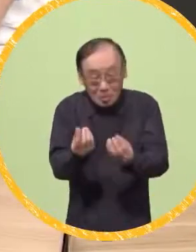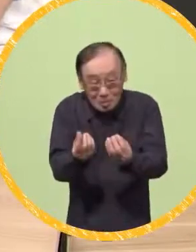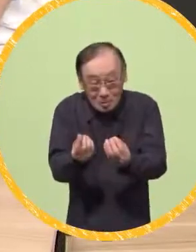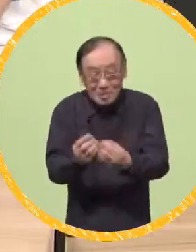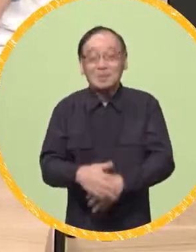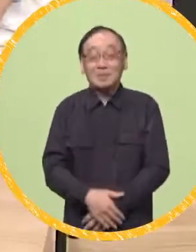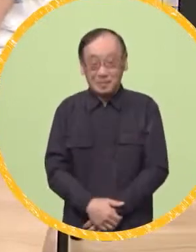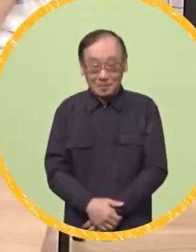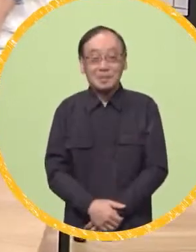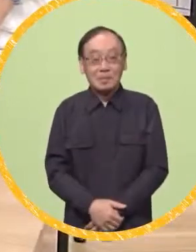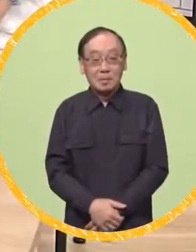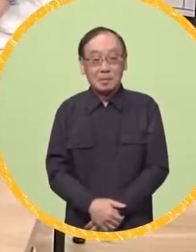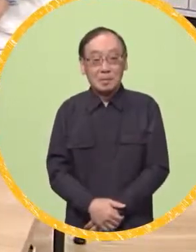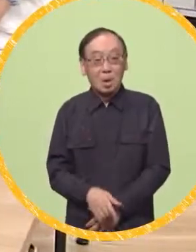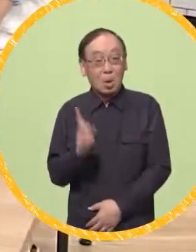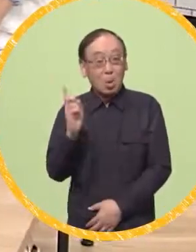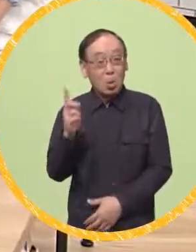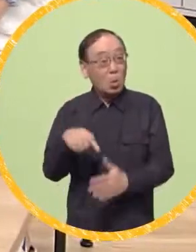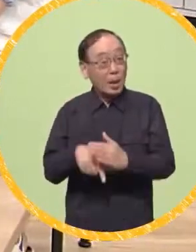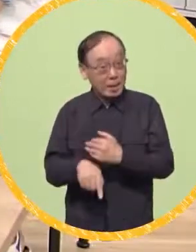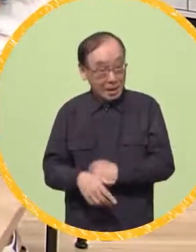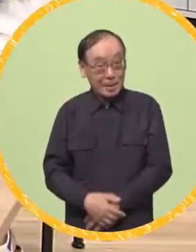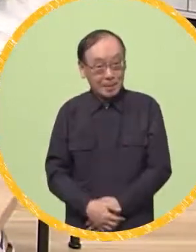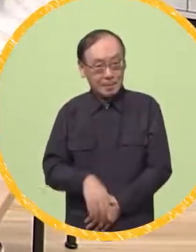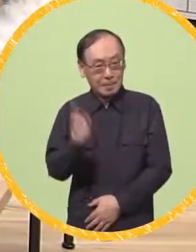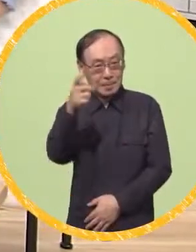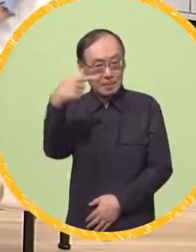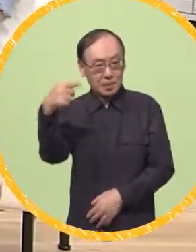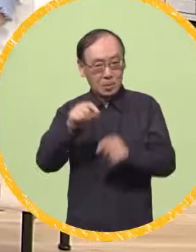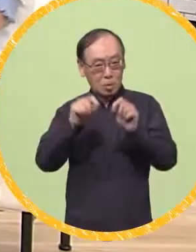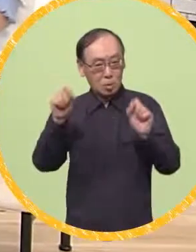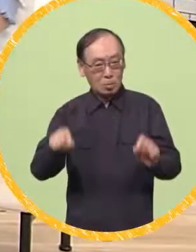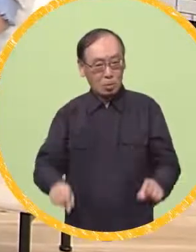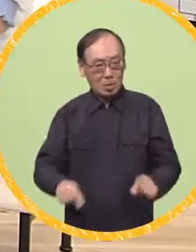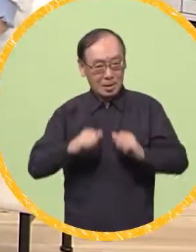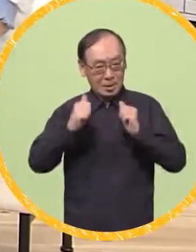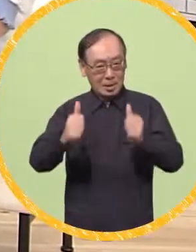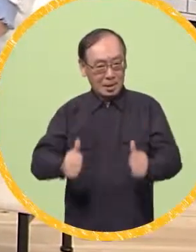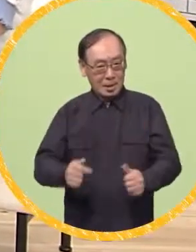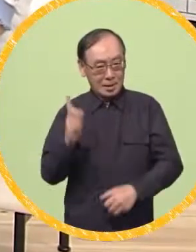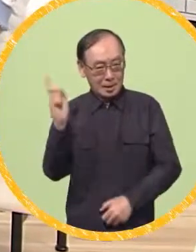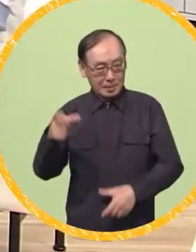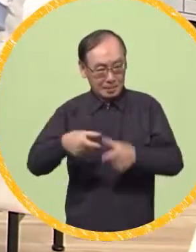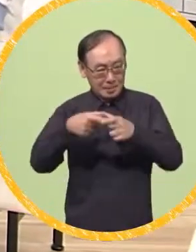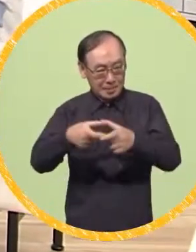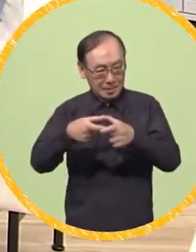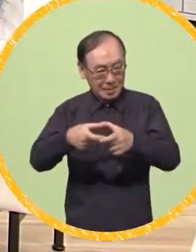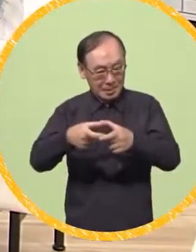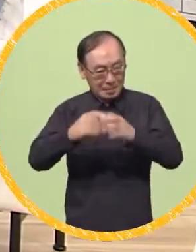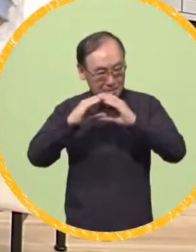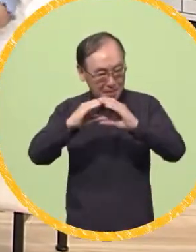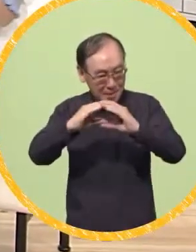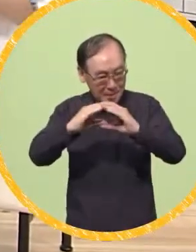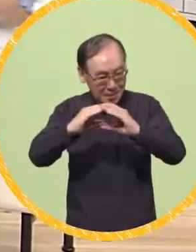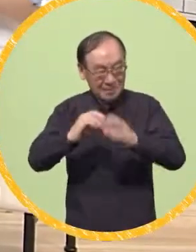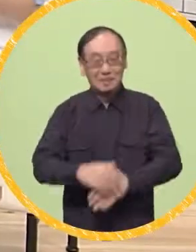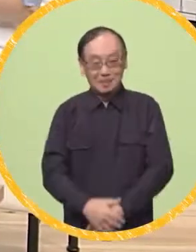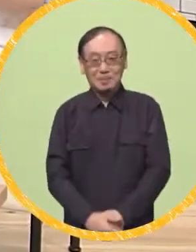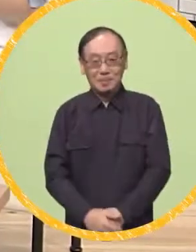よねーさというわけですね第1問目は茅ケ崎メンチをかけてのクイズね l